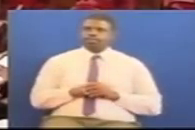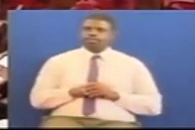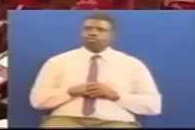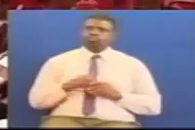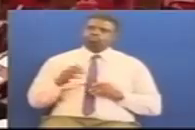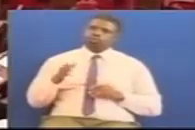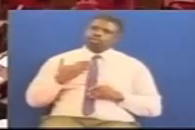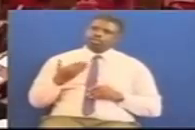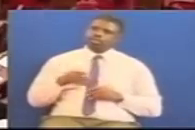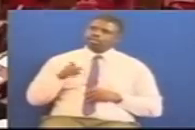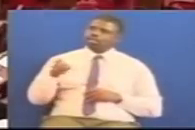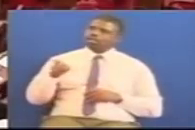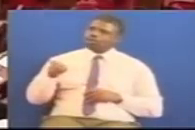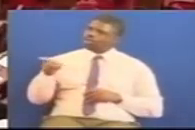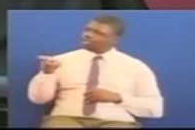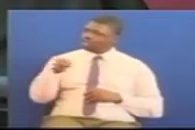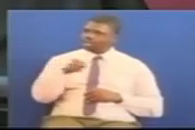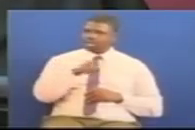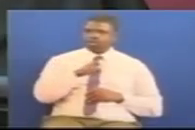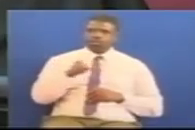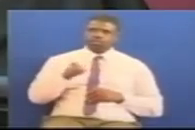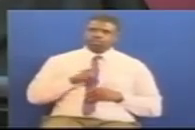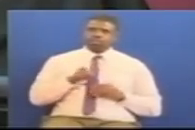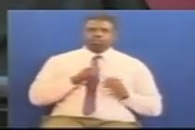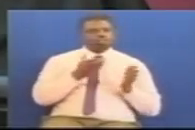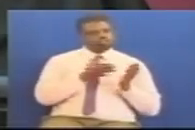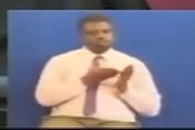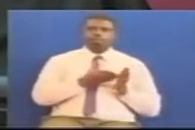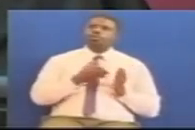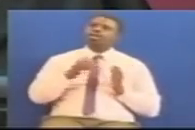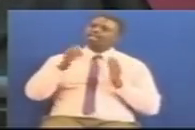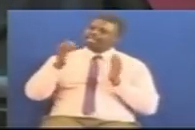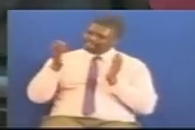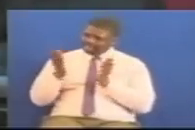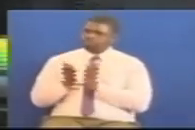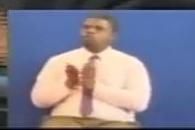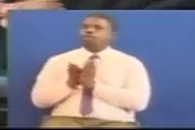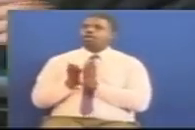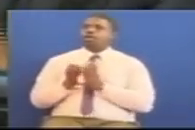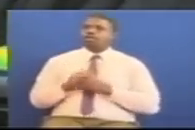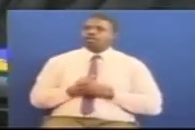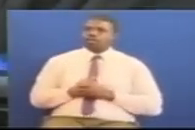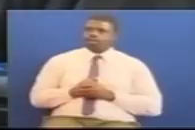Tunataka hawa wasichana wasome na watasoma.